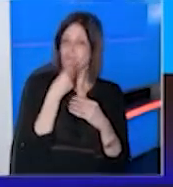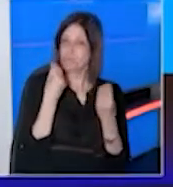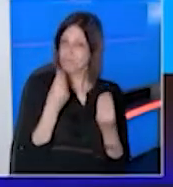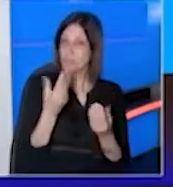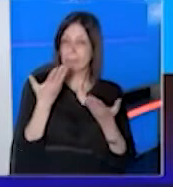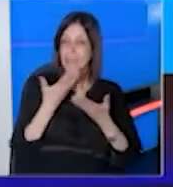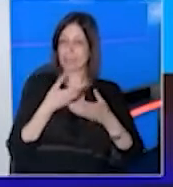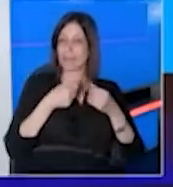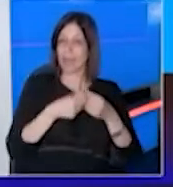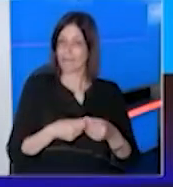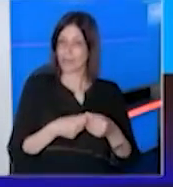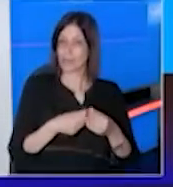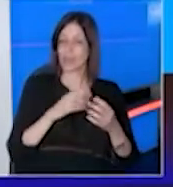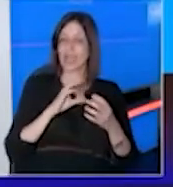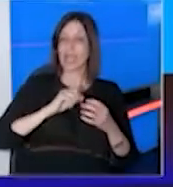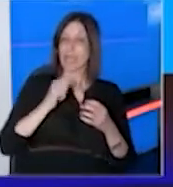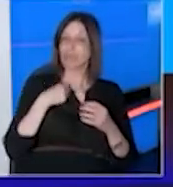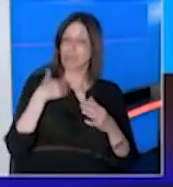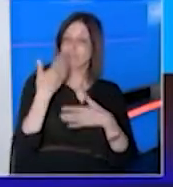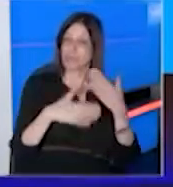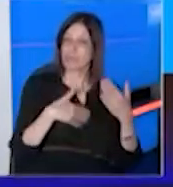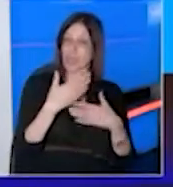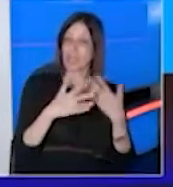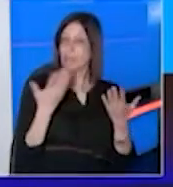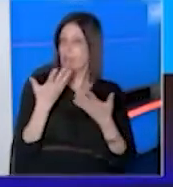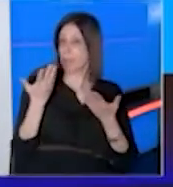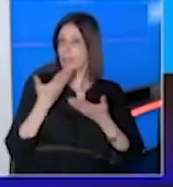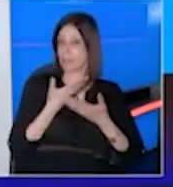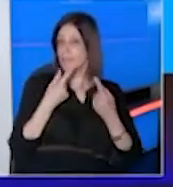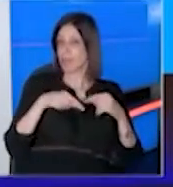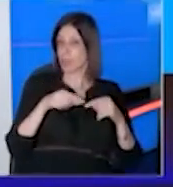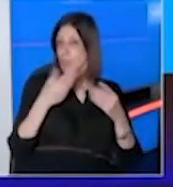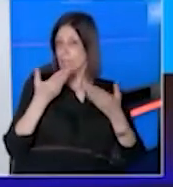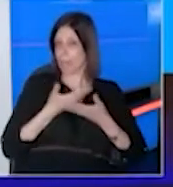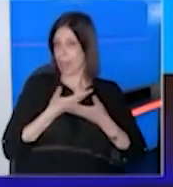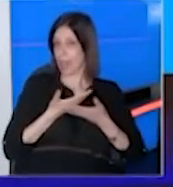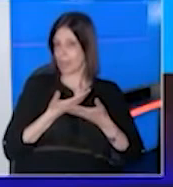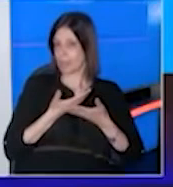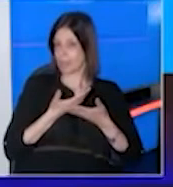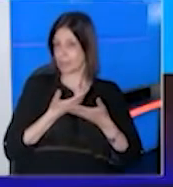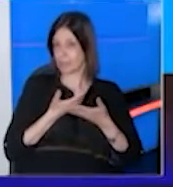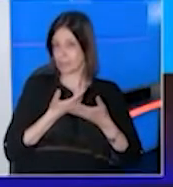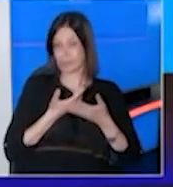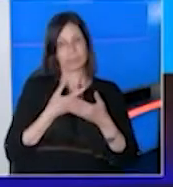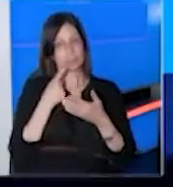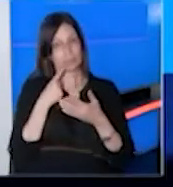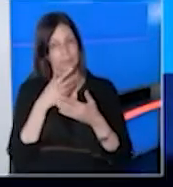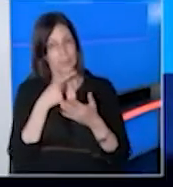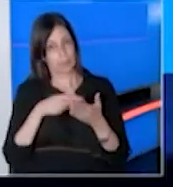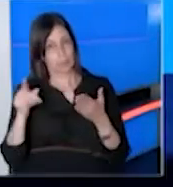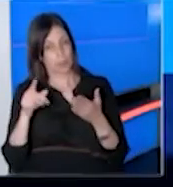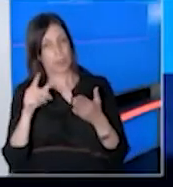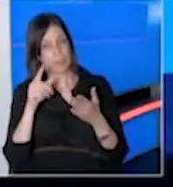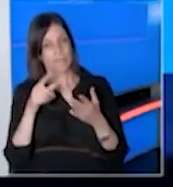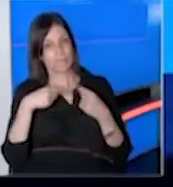מתקבלים לחברות, הקיבוץ שלי עובר את התהליכים האלה. איך מתקבלים? מצטרף. ועדות קבלה? תראה, בגדול... אתם פטורים מחוק ועדות קבלה. רגע,